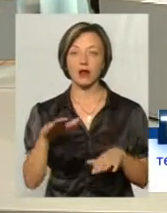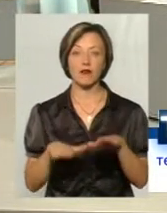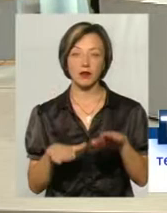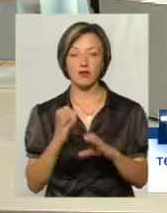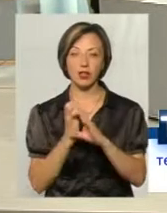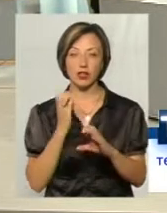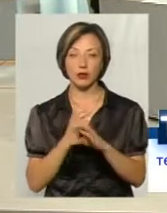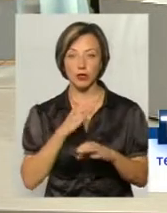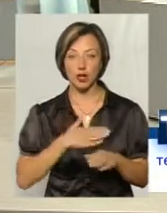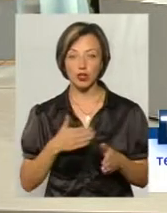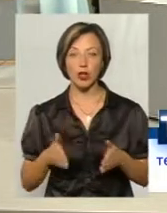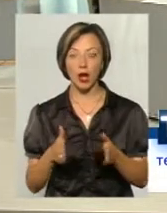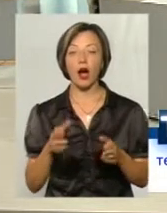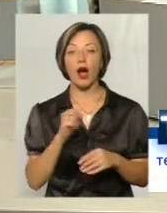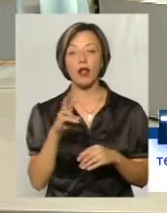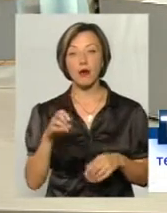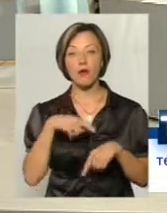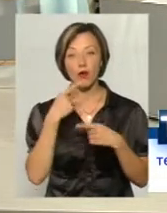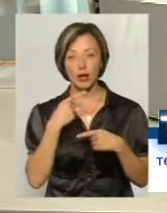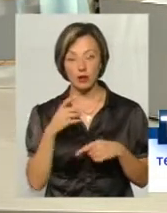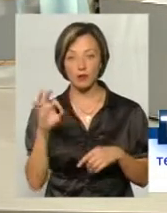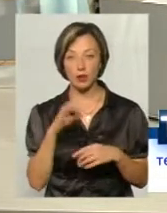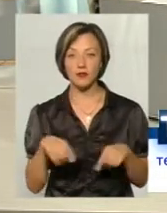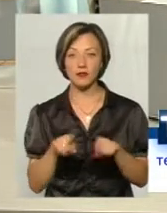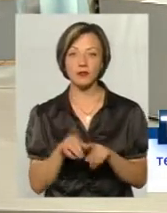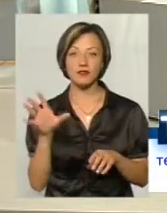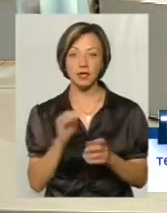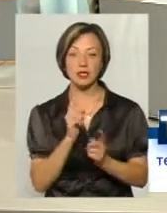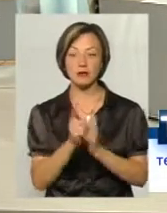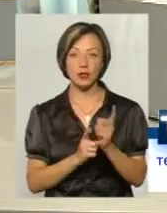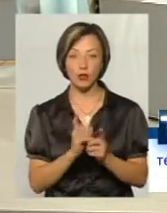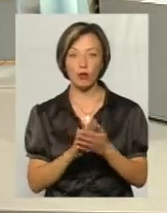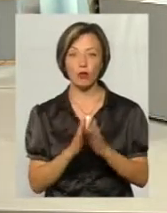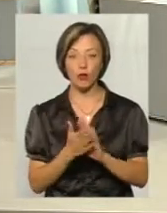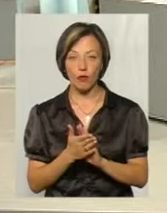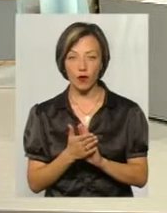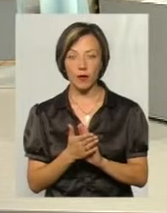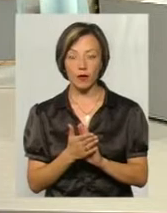по наших дорогах. Так, але ми говорили про те, що все змінюється і умови до